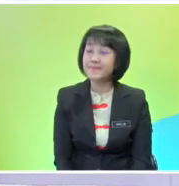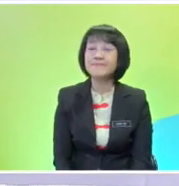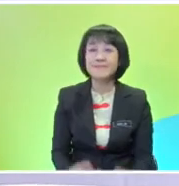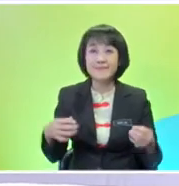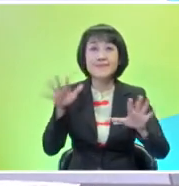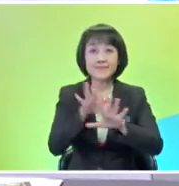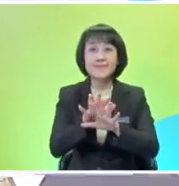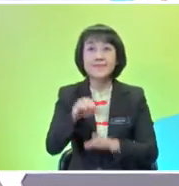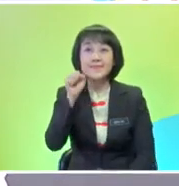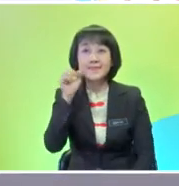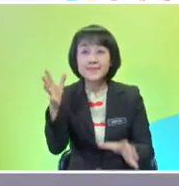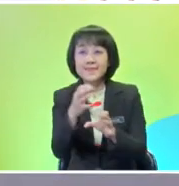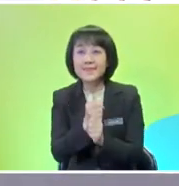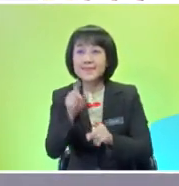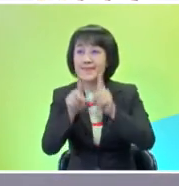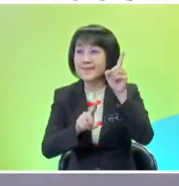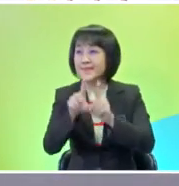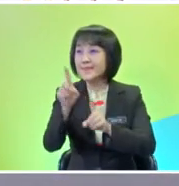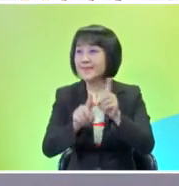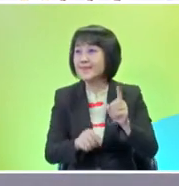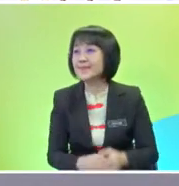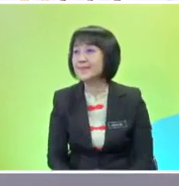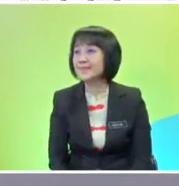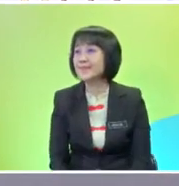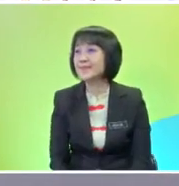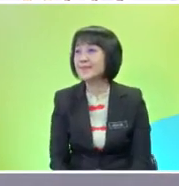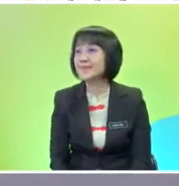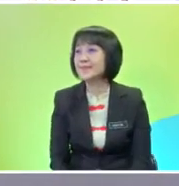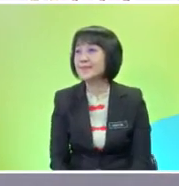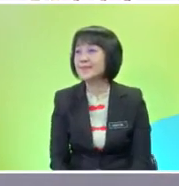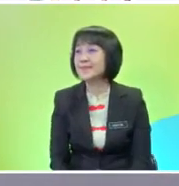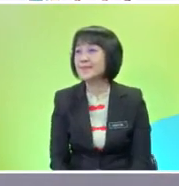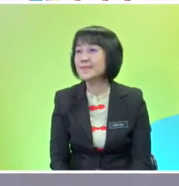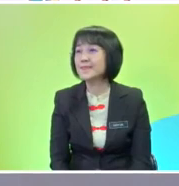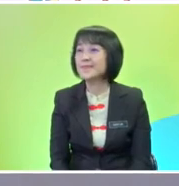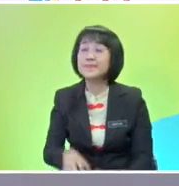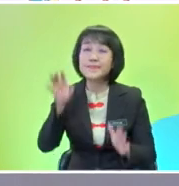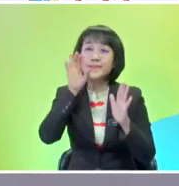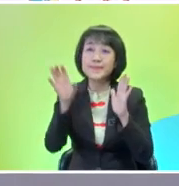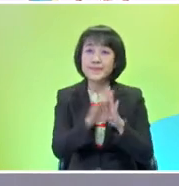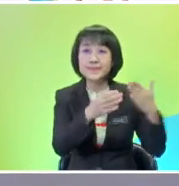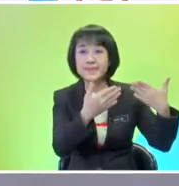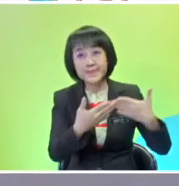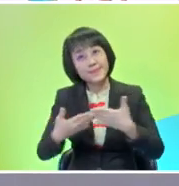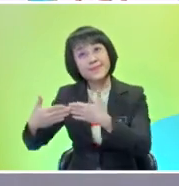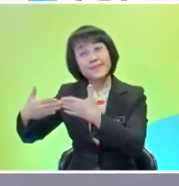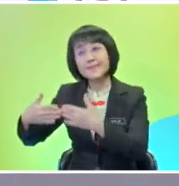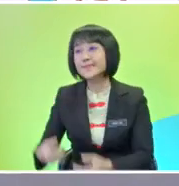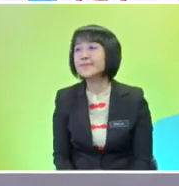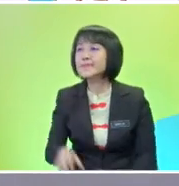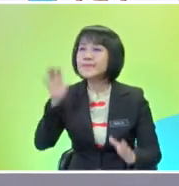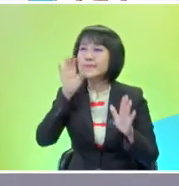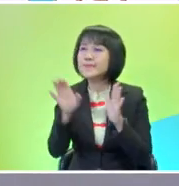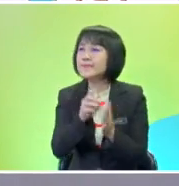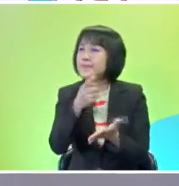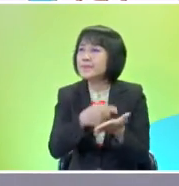tu Kak Mira kumpul stier okey seterusnya kita lihat gambar yang seterusnya Gambar apa ni